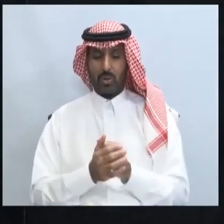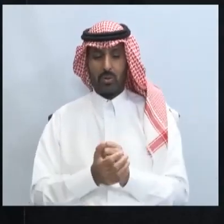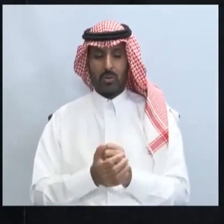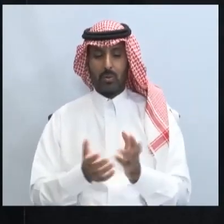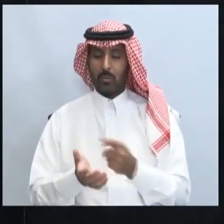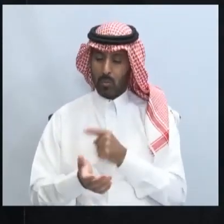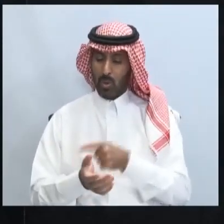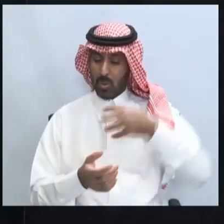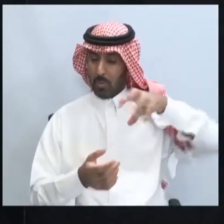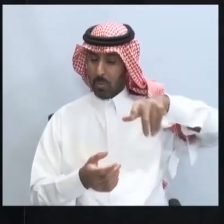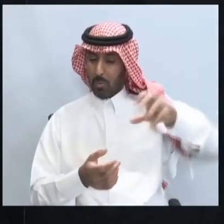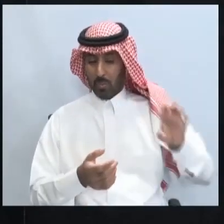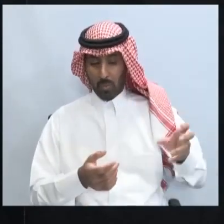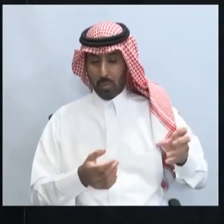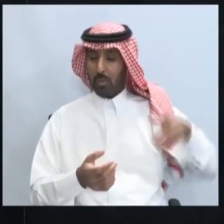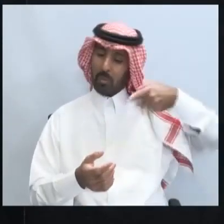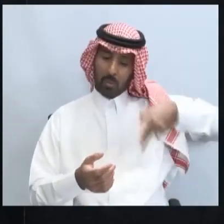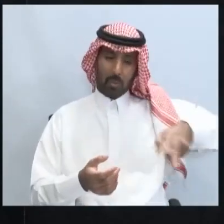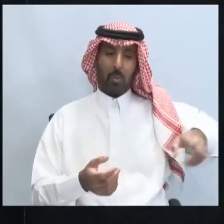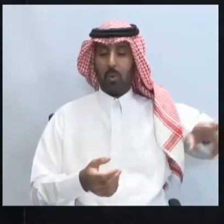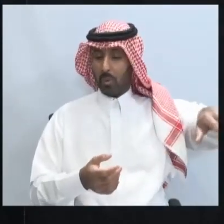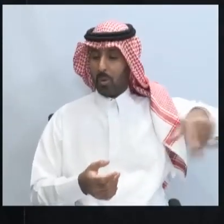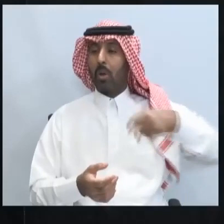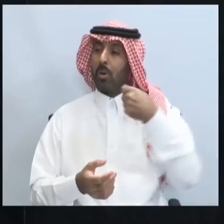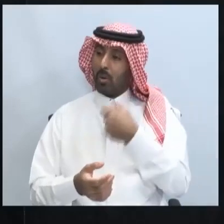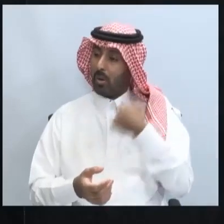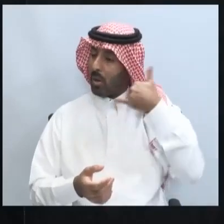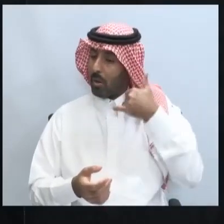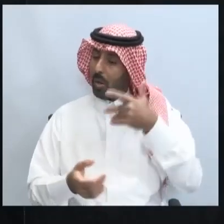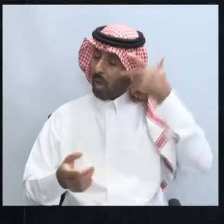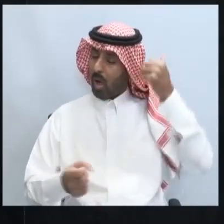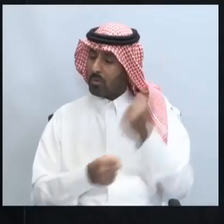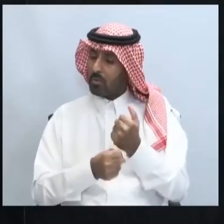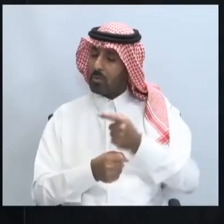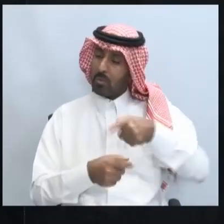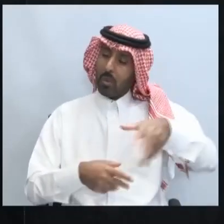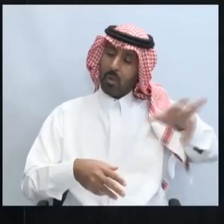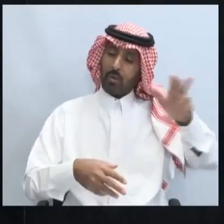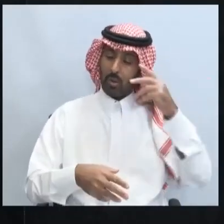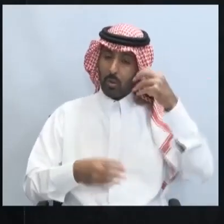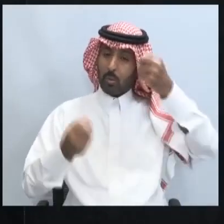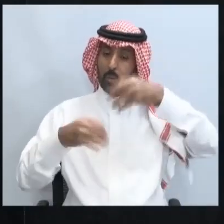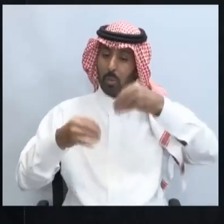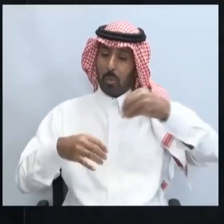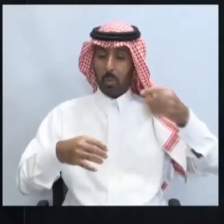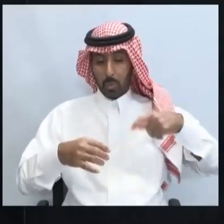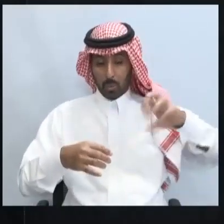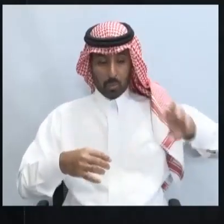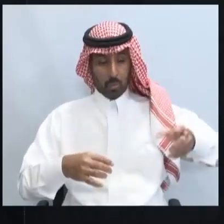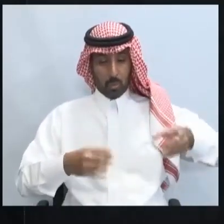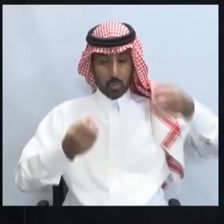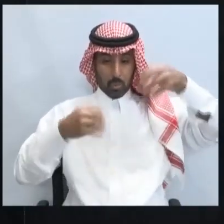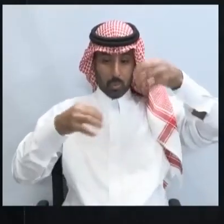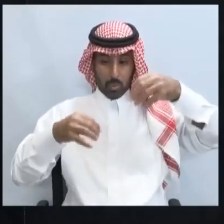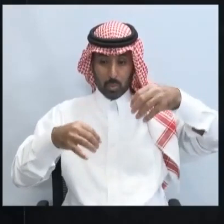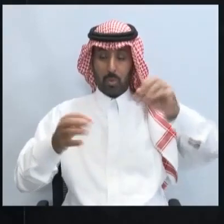بعضنا يفتح الماء ويذهب ويعود او يتكلم او او يفعل اشياء خطا او يترك نفسه هكذا